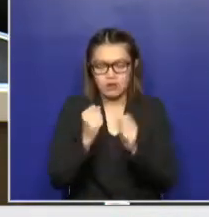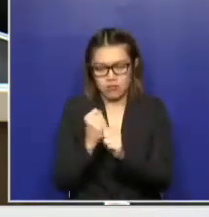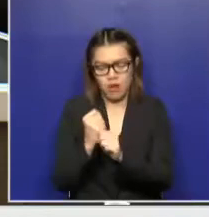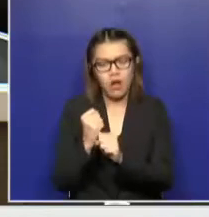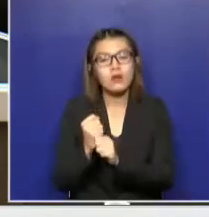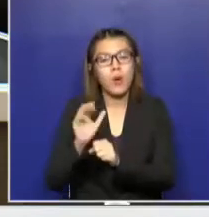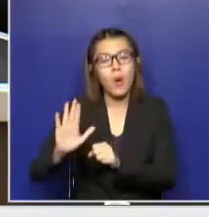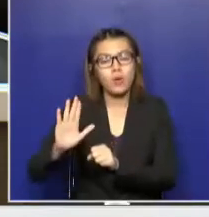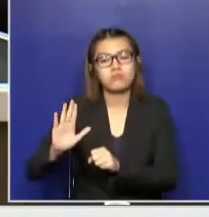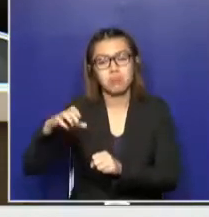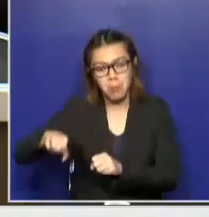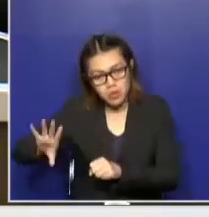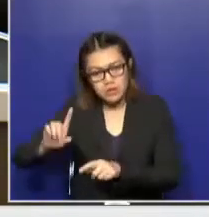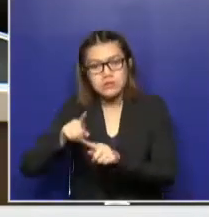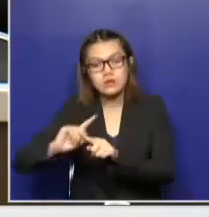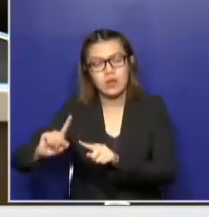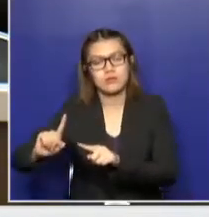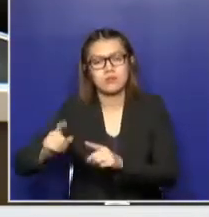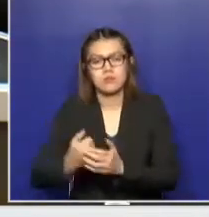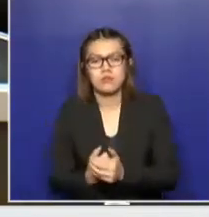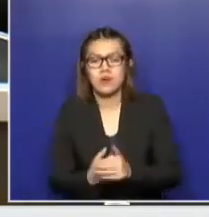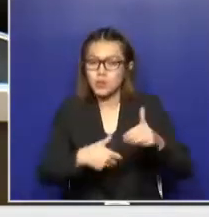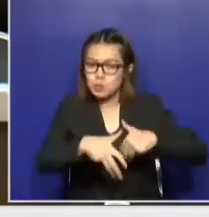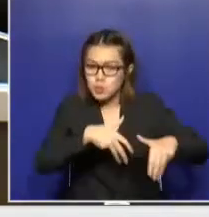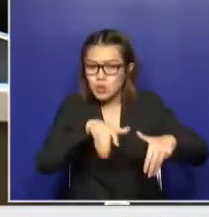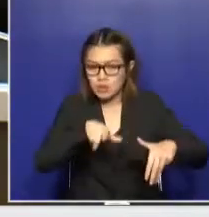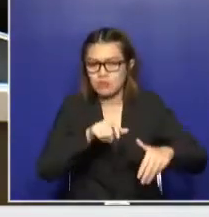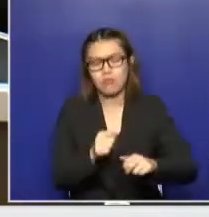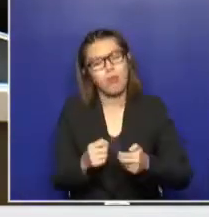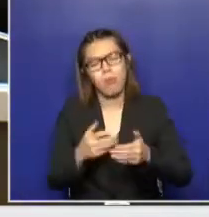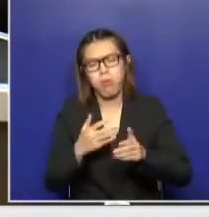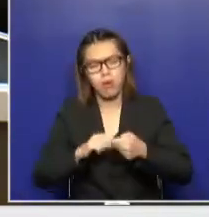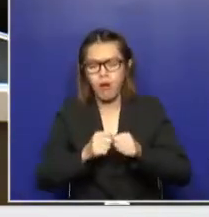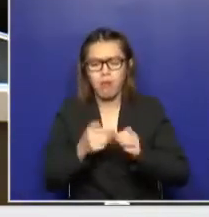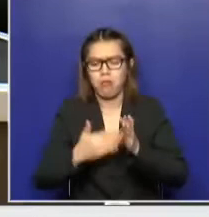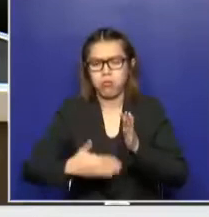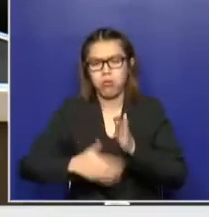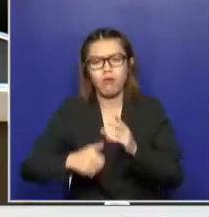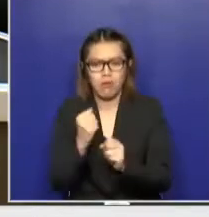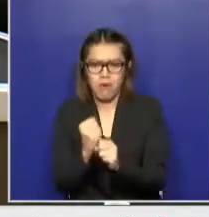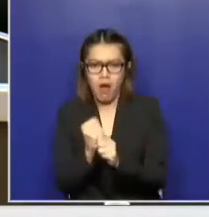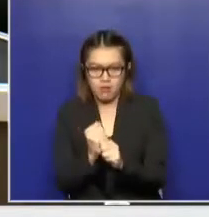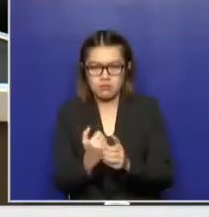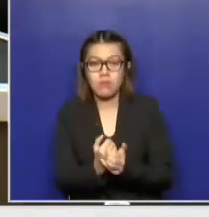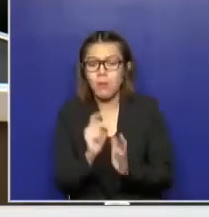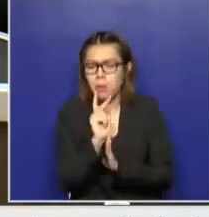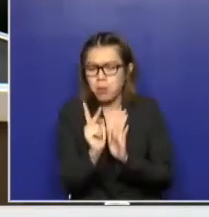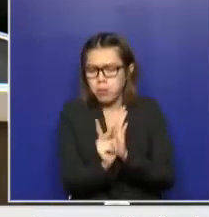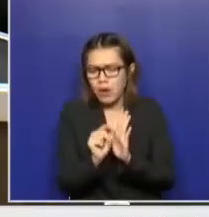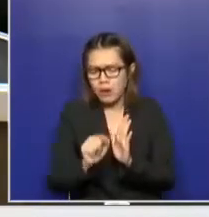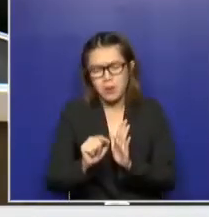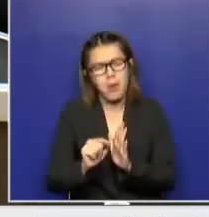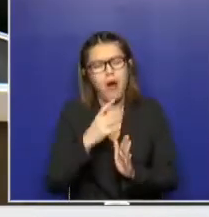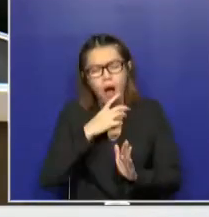ๆเกี่ยวกับผู้ประกอบการหรือพี่น้องประชาชนทำให้เป็นอุปสรรคในการดำเนินงานเนี่ยกฎหมายพวกนี้มันเป็นกฎหมายที่ล้า